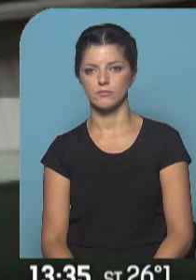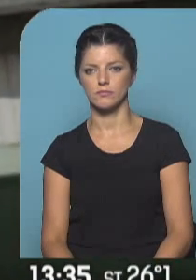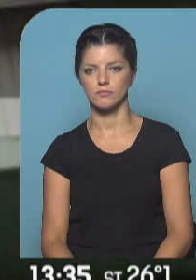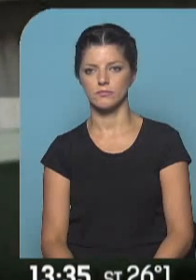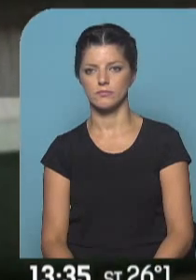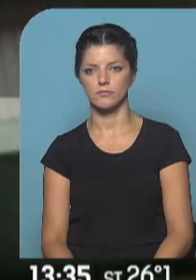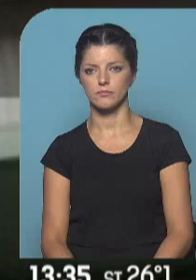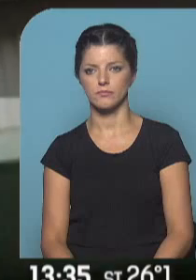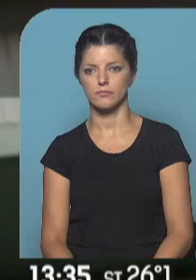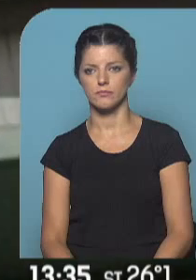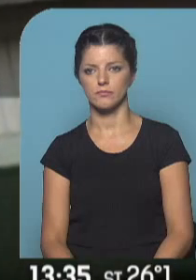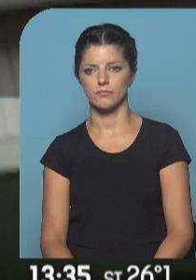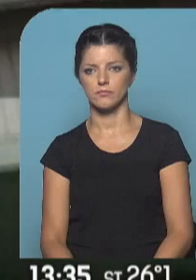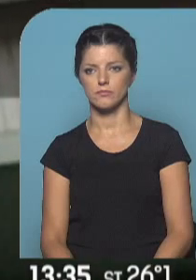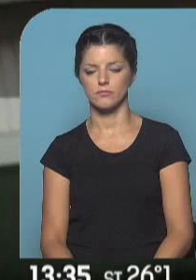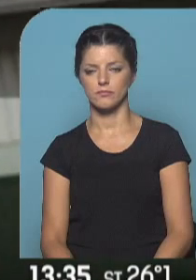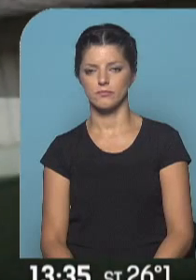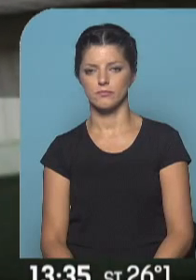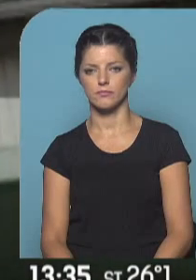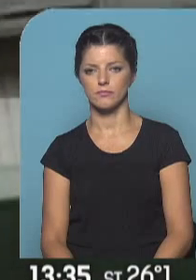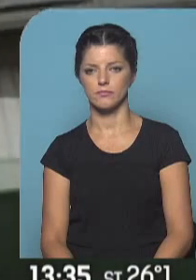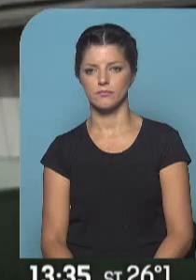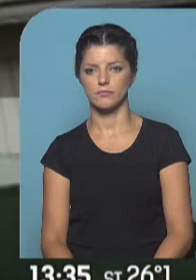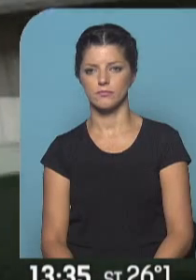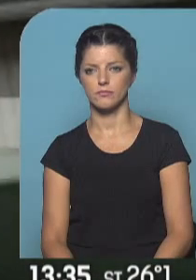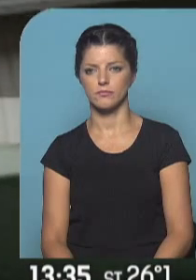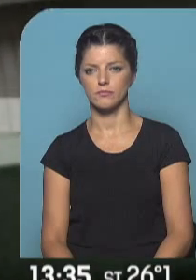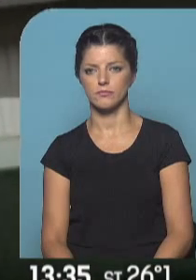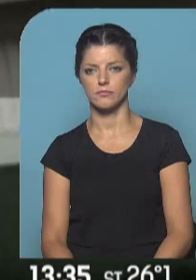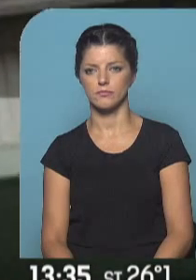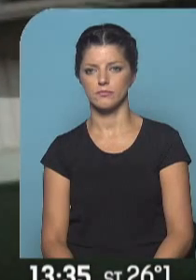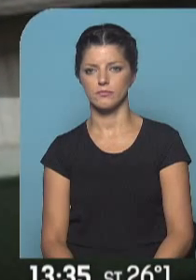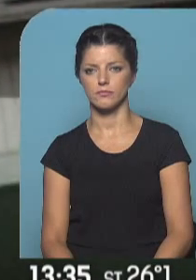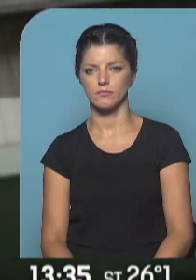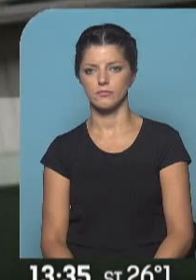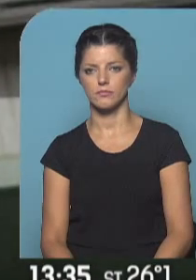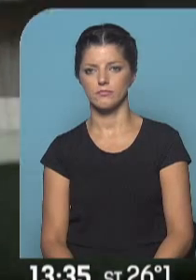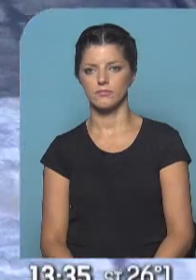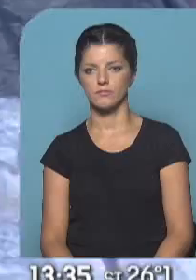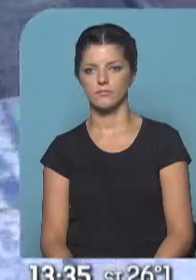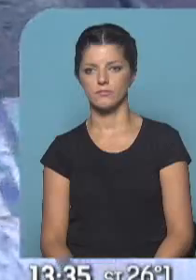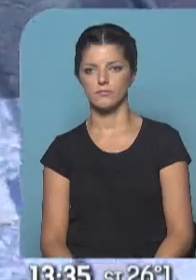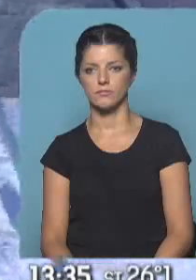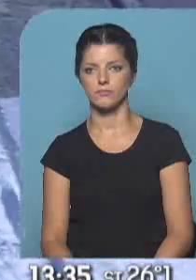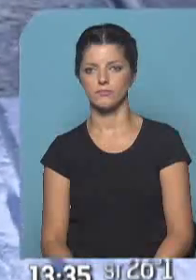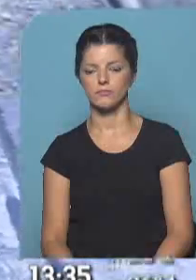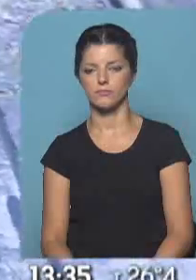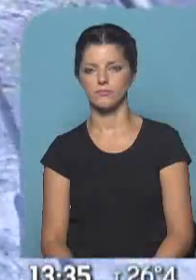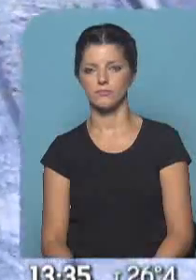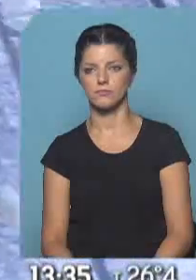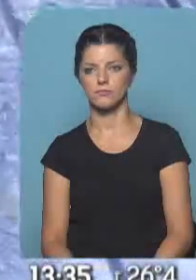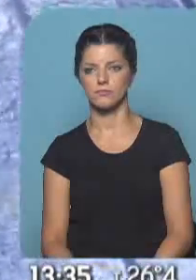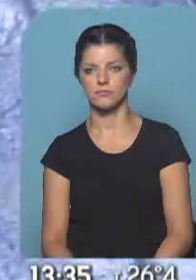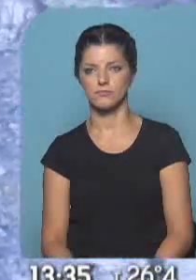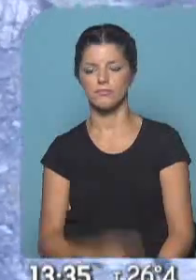банды. Украина реально в опасности. Эти люди полностью узурпировали власть.